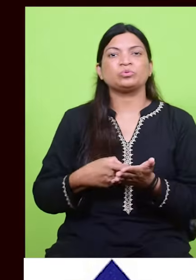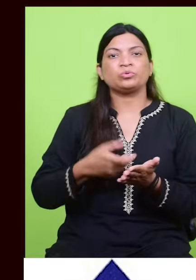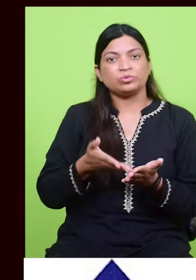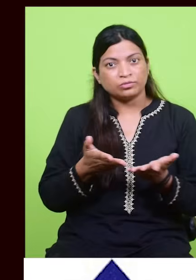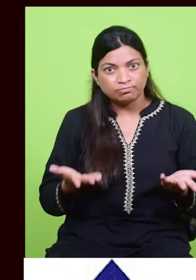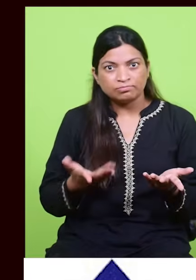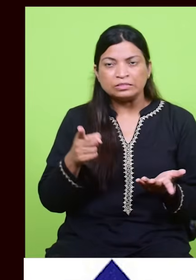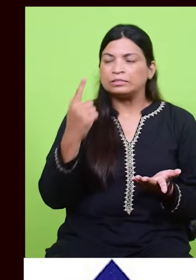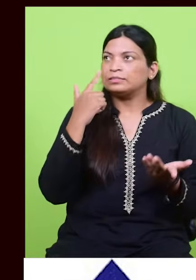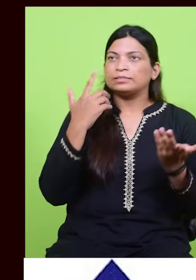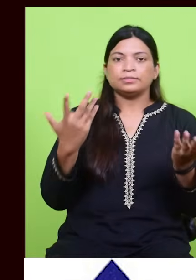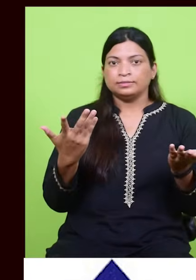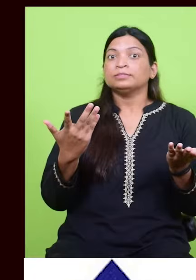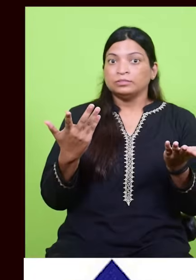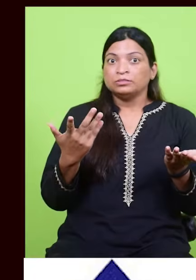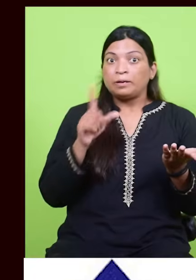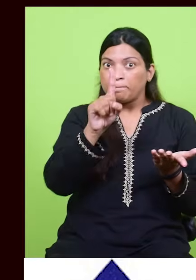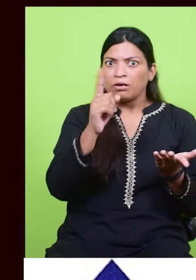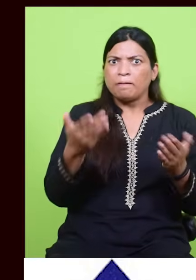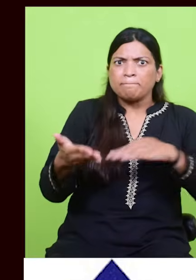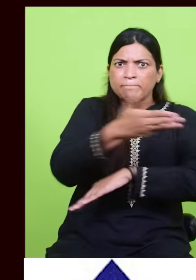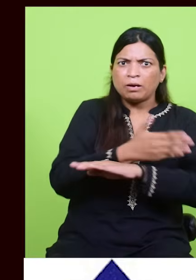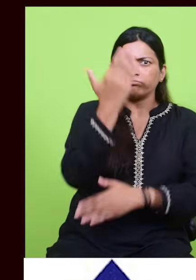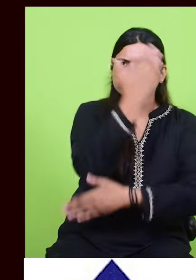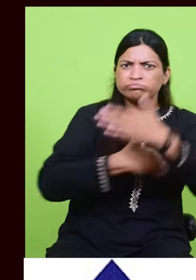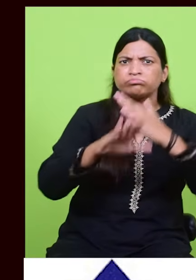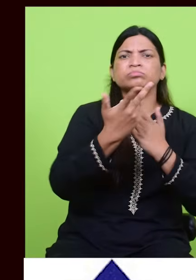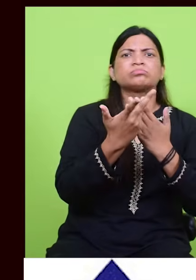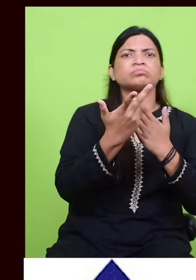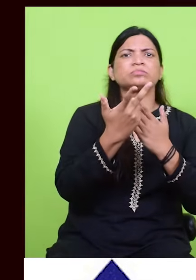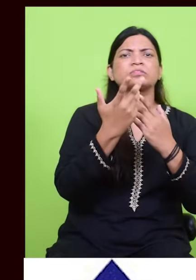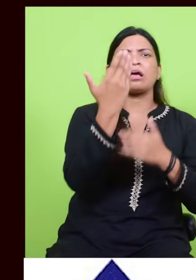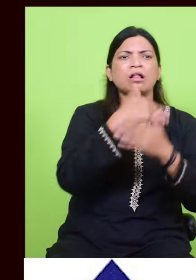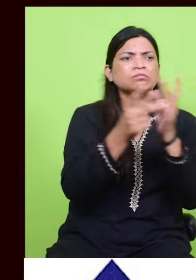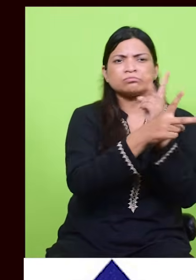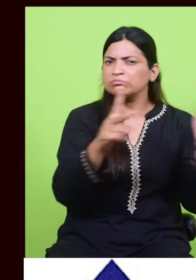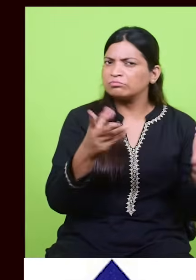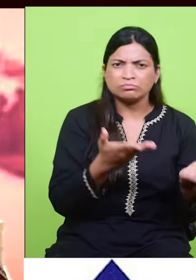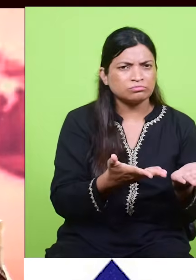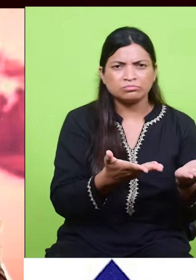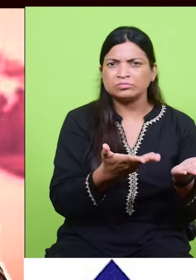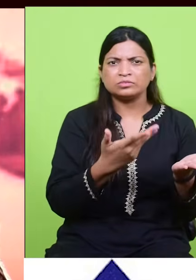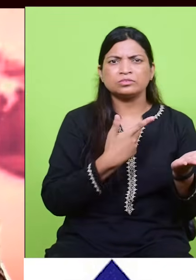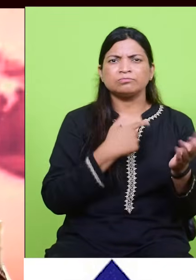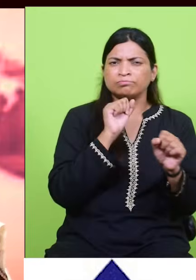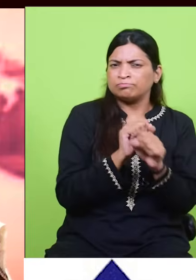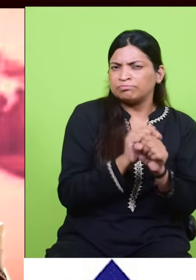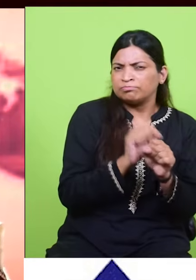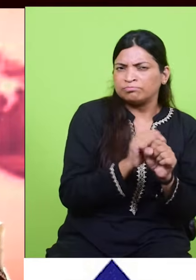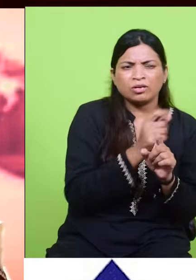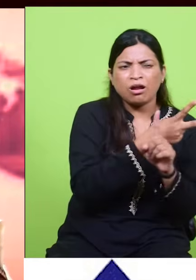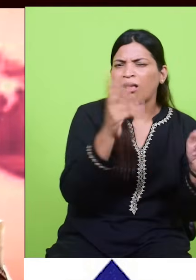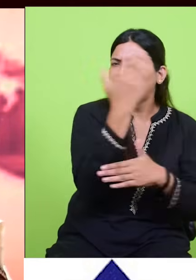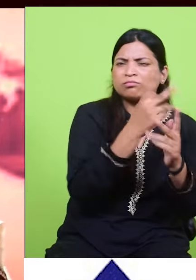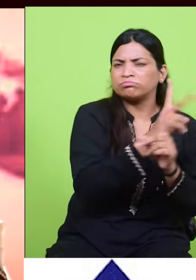था। और इसके पहले हम लोग मल्टीपल डिसेबल्ड में काम कर रहे थे, नो डाउट। डेफ ऑटिस्टिक, डेफ इंटेलेक्चुअल डिसेबल्ड ऐसे बच्चे